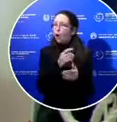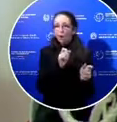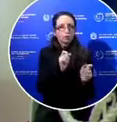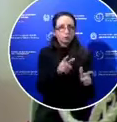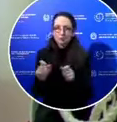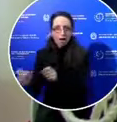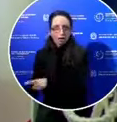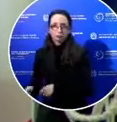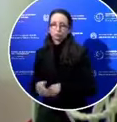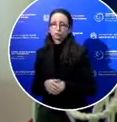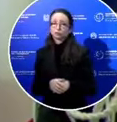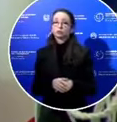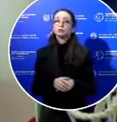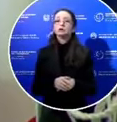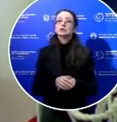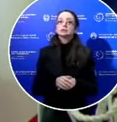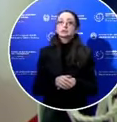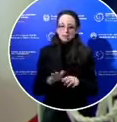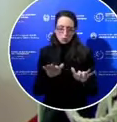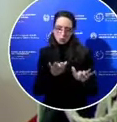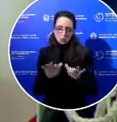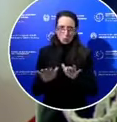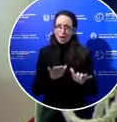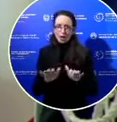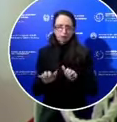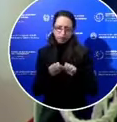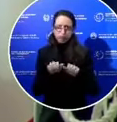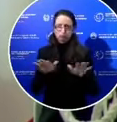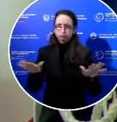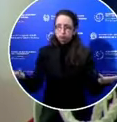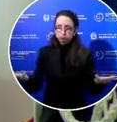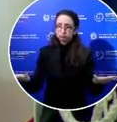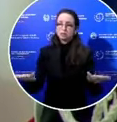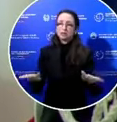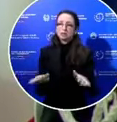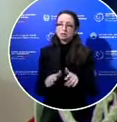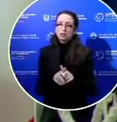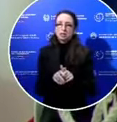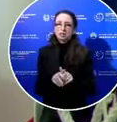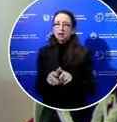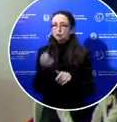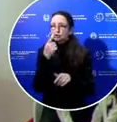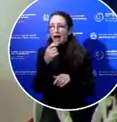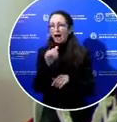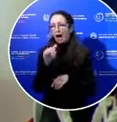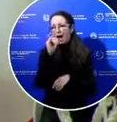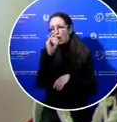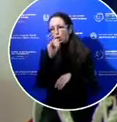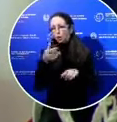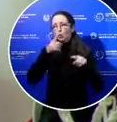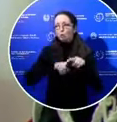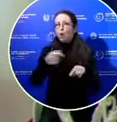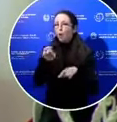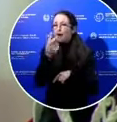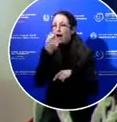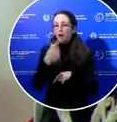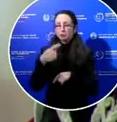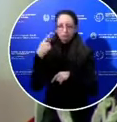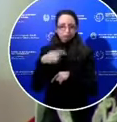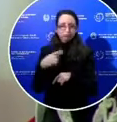dai territori e invadono il web. Assunzione combinata di alcol, NPS e farmaci, che diventa